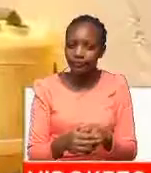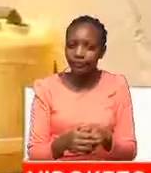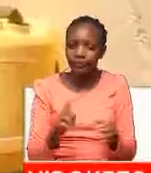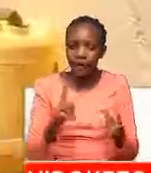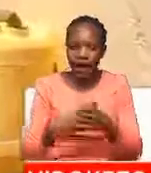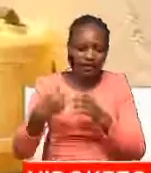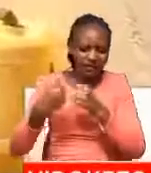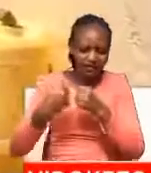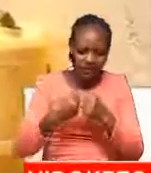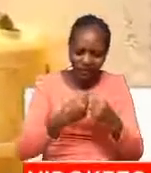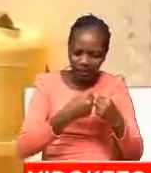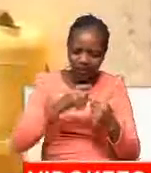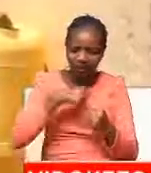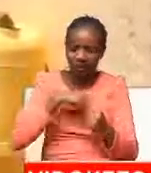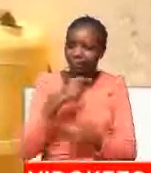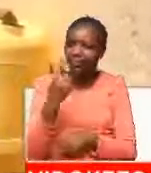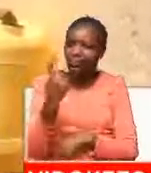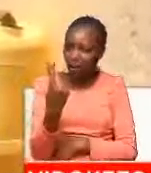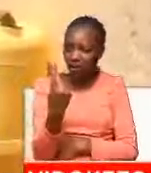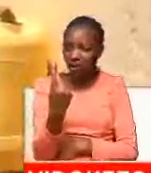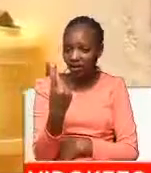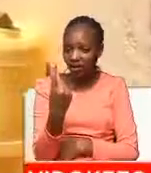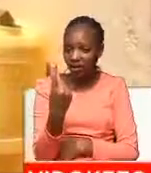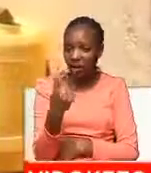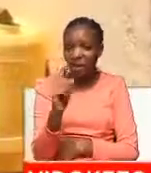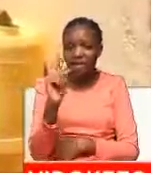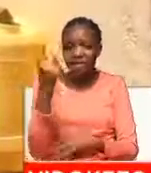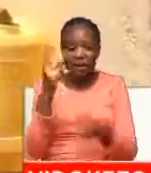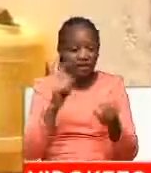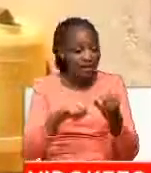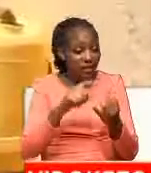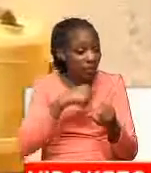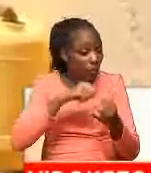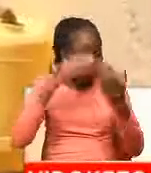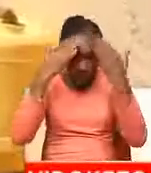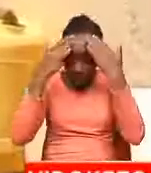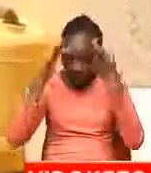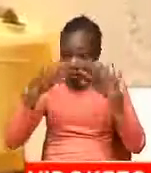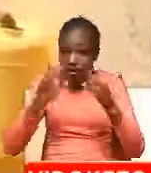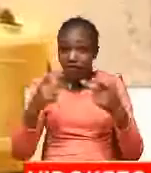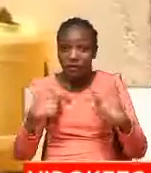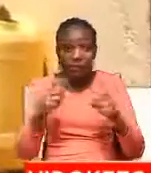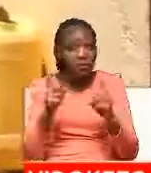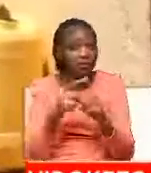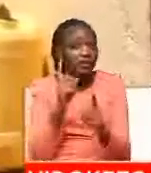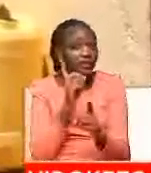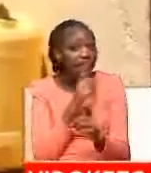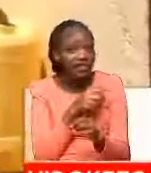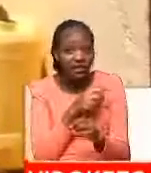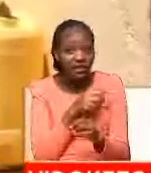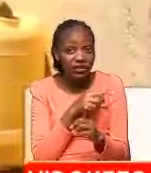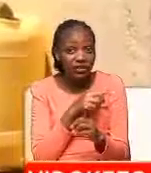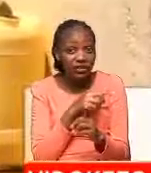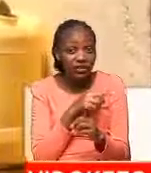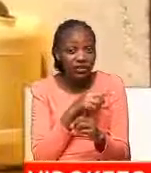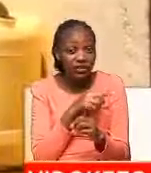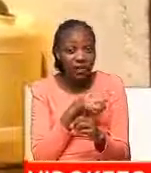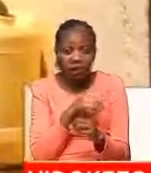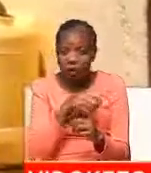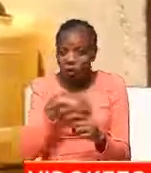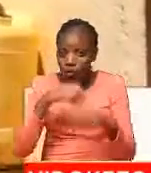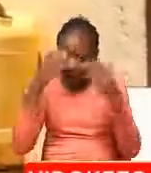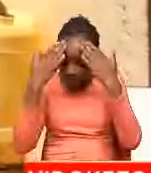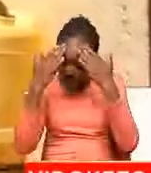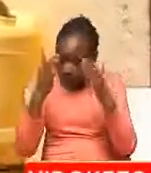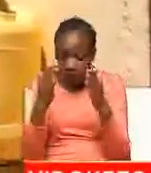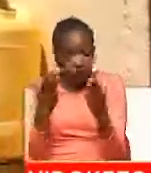changamoto tulio nayo ni moja. Kwanza hatuelewi kama hawa watu wamepimwa na kudhibitishwa